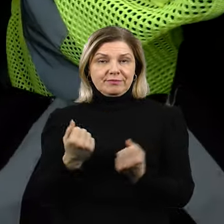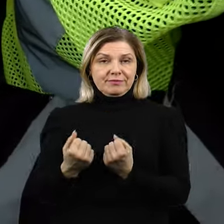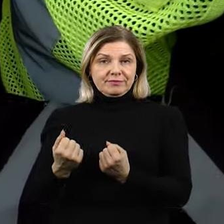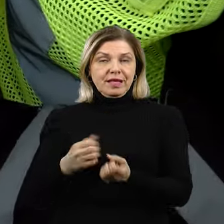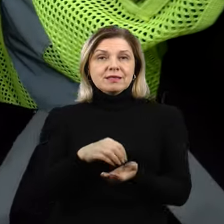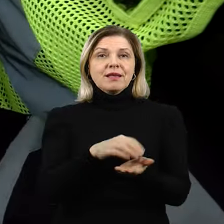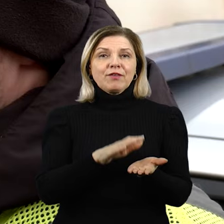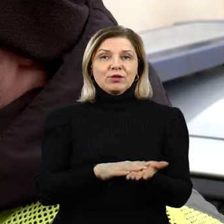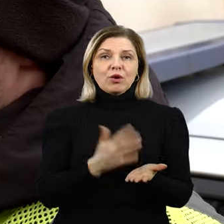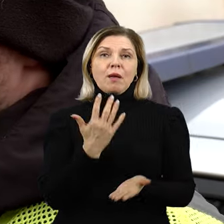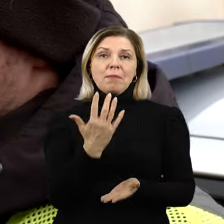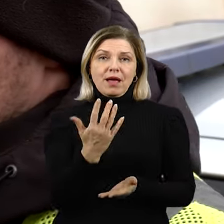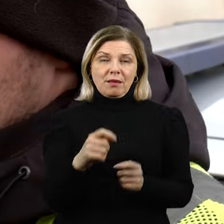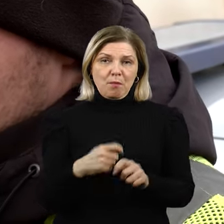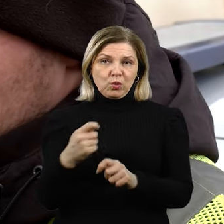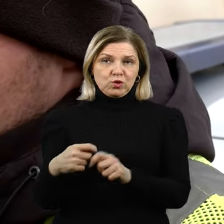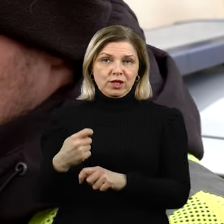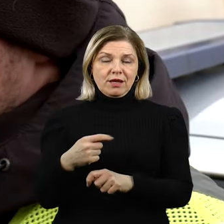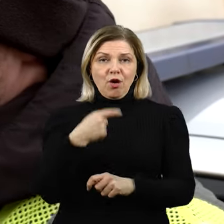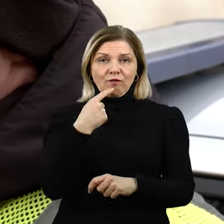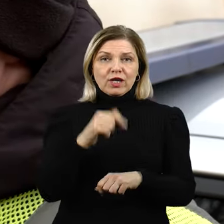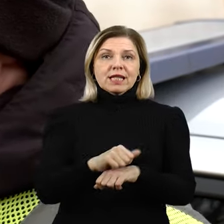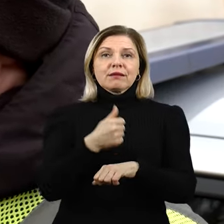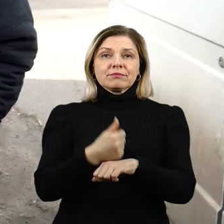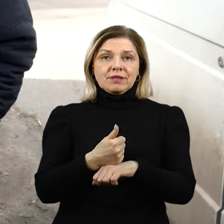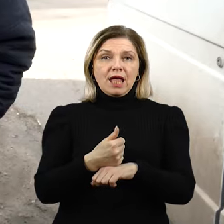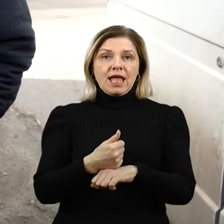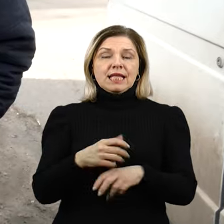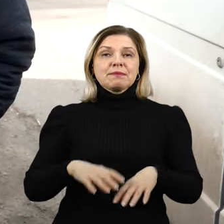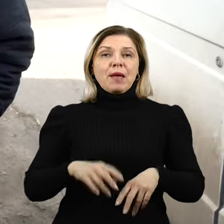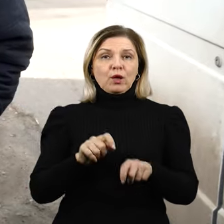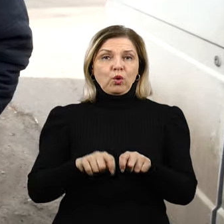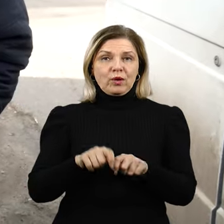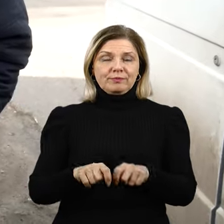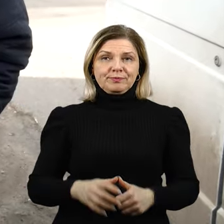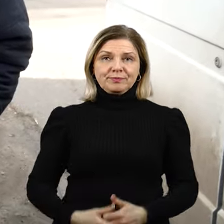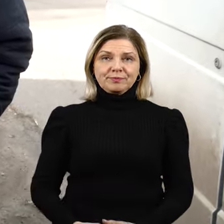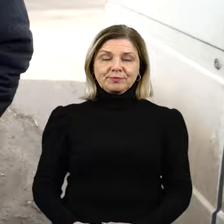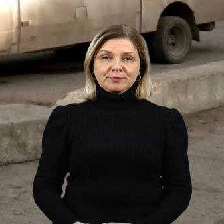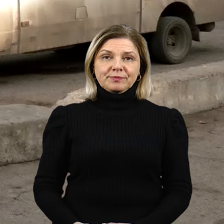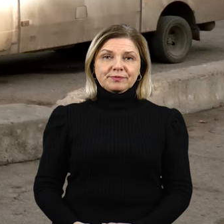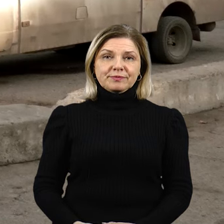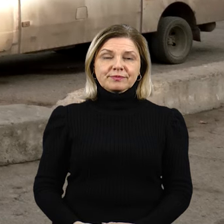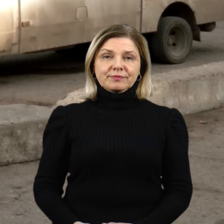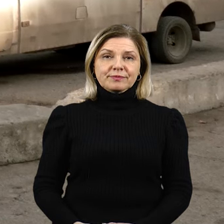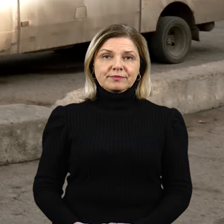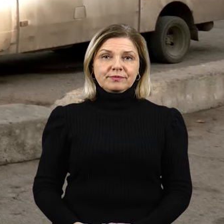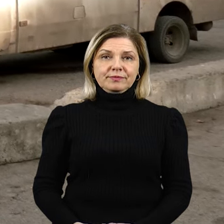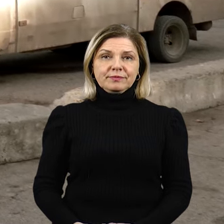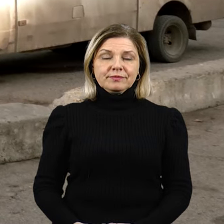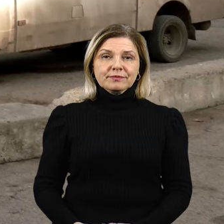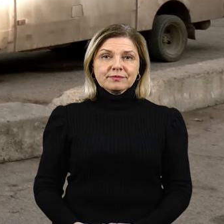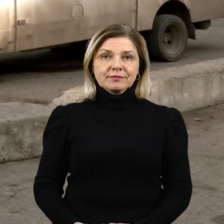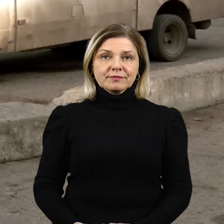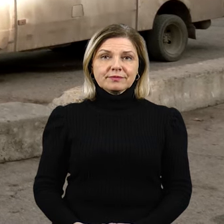і зафіксували 5 порушень, говорить старший інспектор Олег Васьків. Назарій Рубаняк, Роман Волинський, Суспільне, новини,